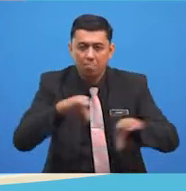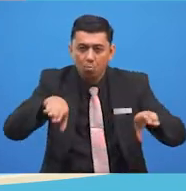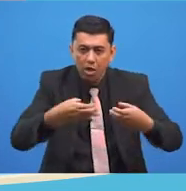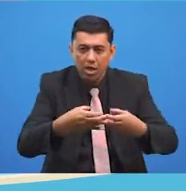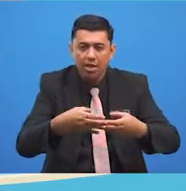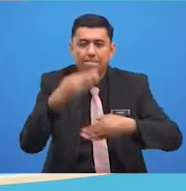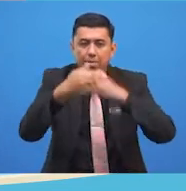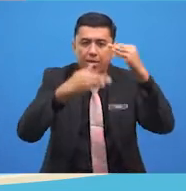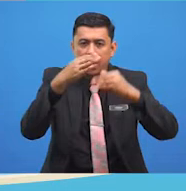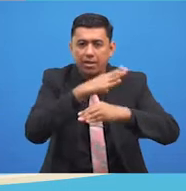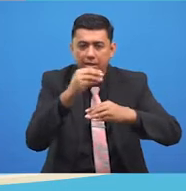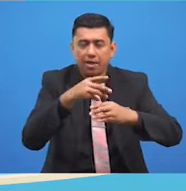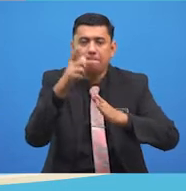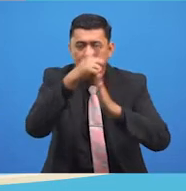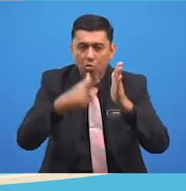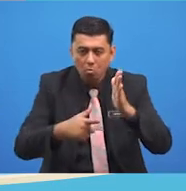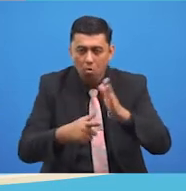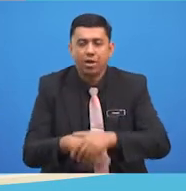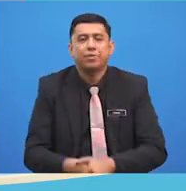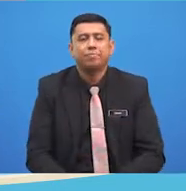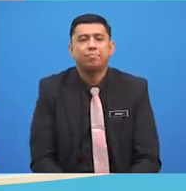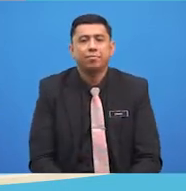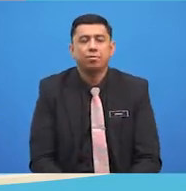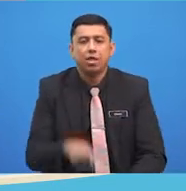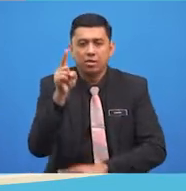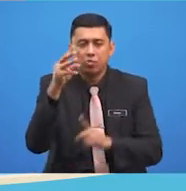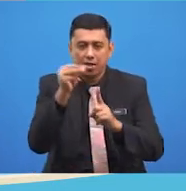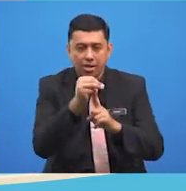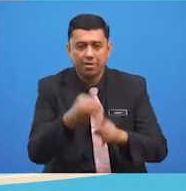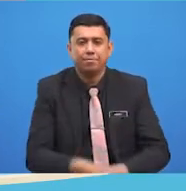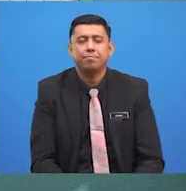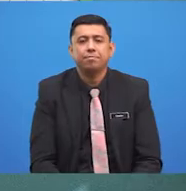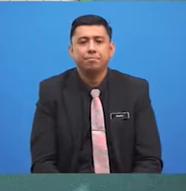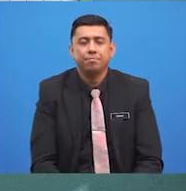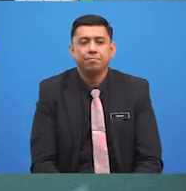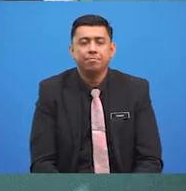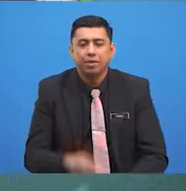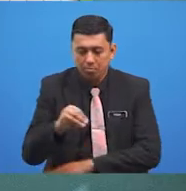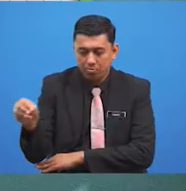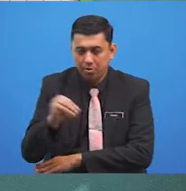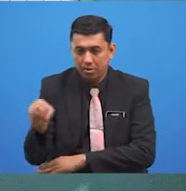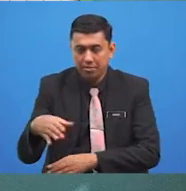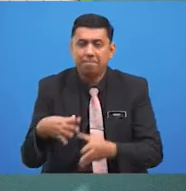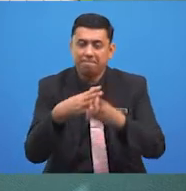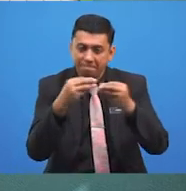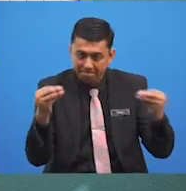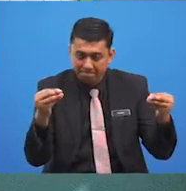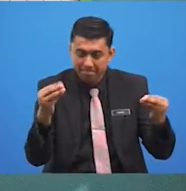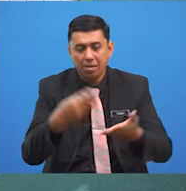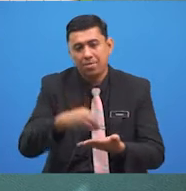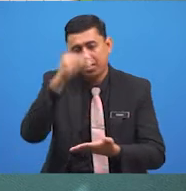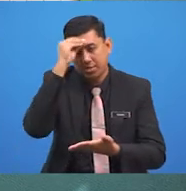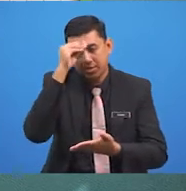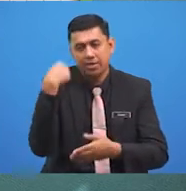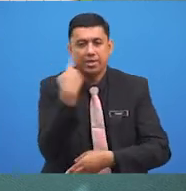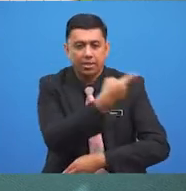pembuatan, pembinaan dan pelombongan huraian, satu markah. Murid-murid, sekian saja sesi